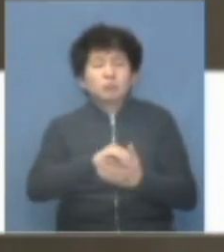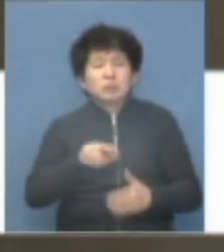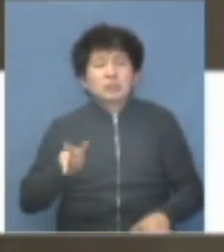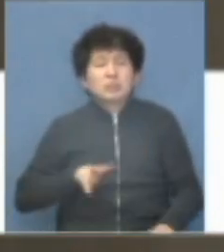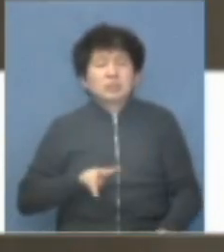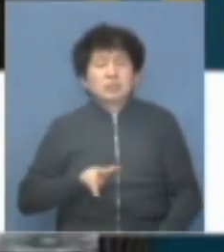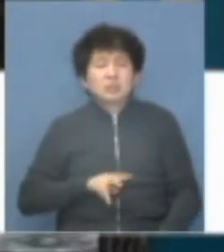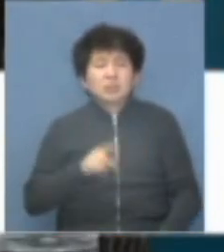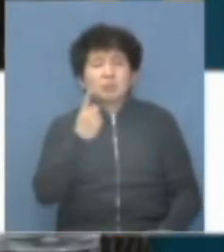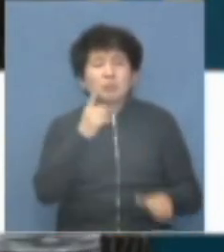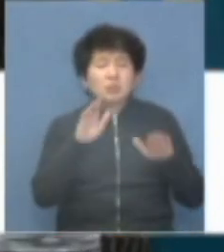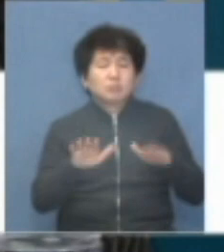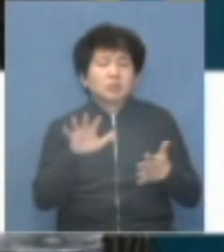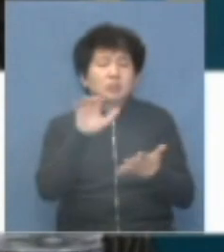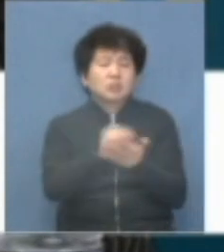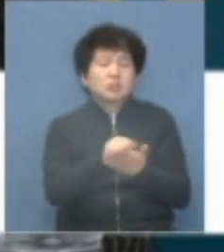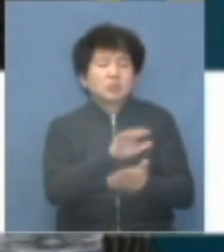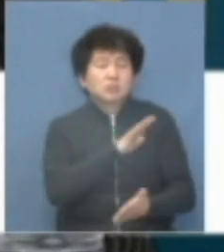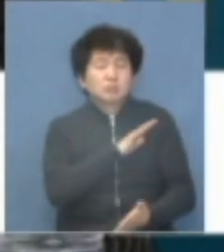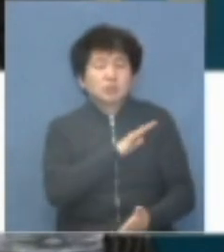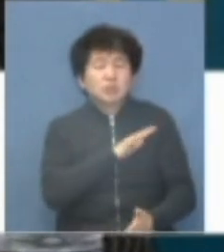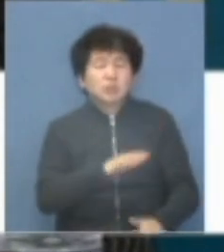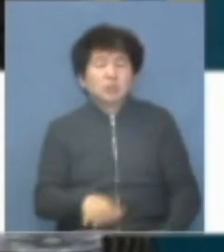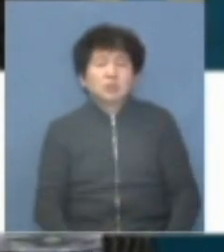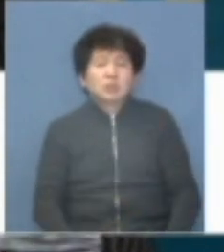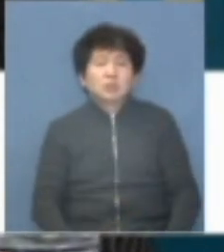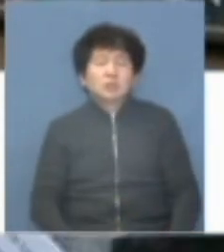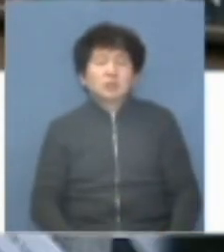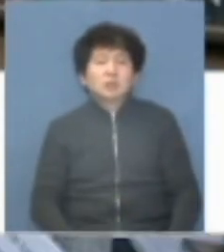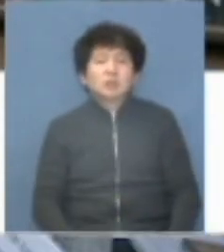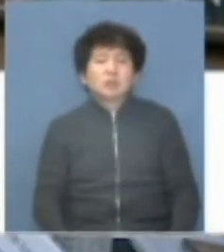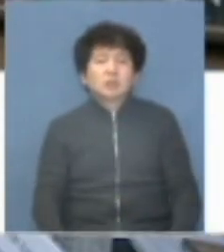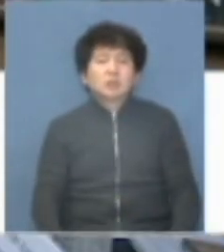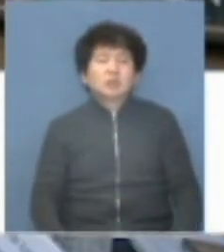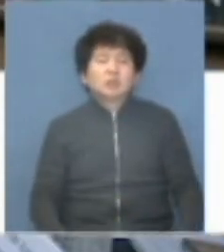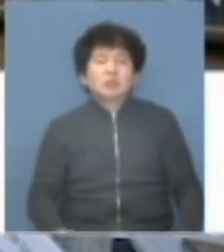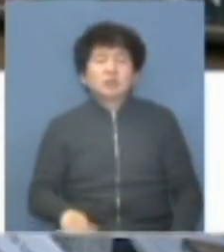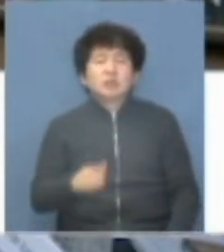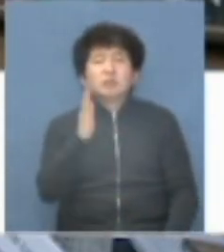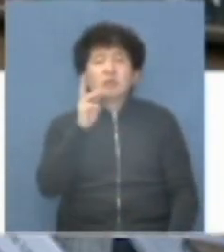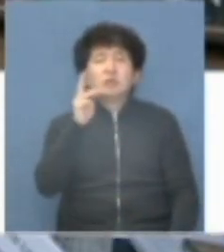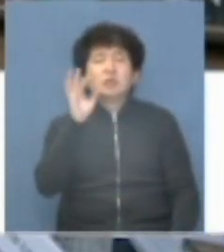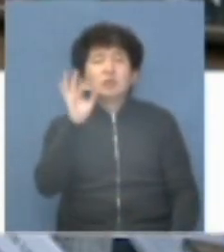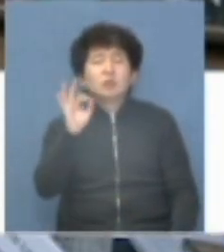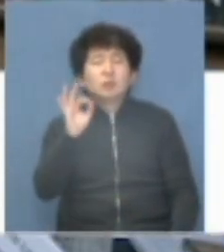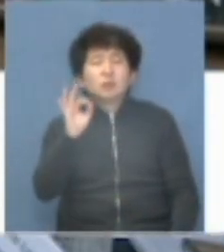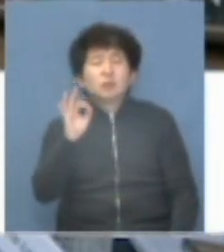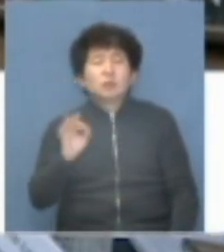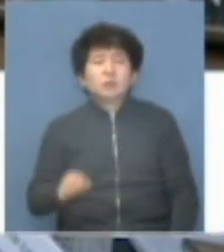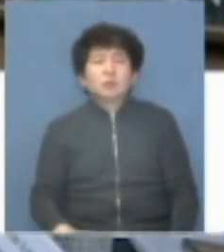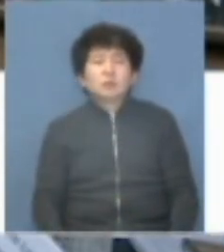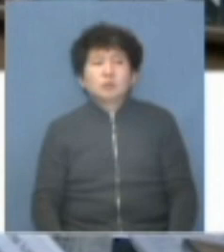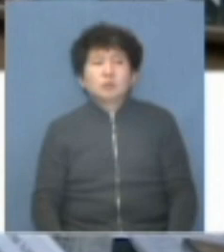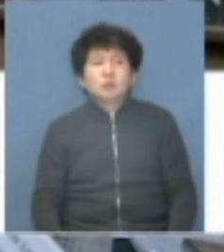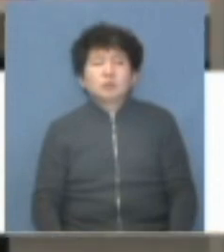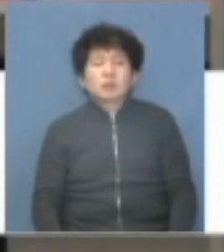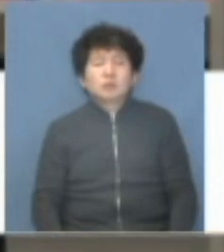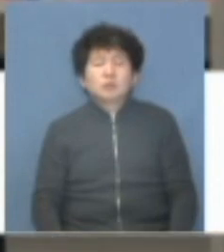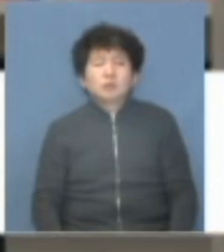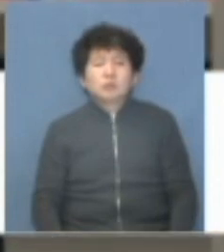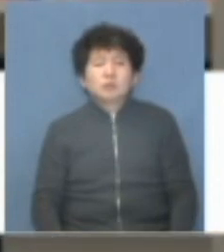орында Қазақстан Республикасы Ұлттық қауіпсіздік комитеті шекара қызметінің Шығыс Қазақстан облысы бойынша департаментінің